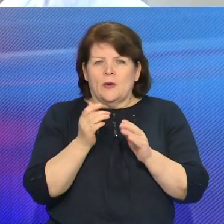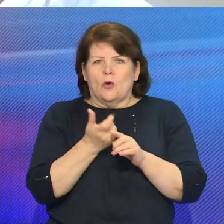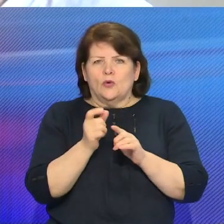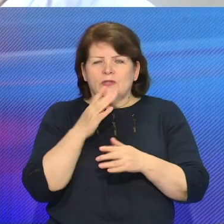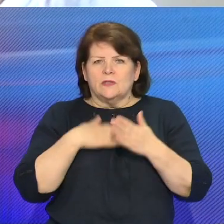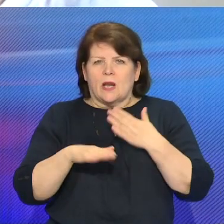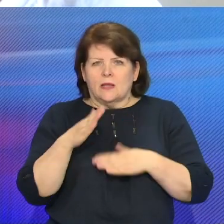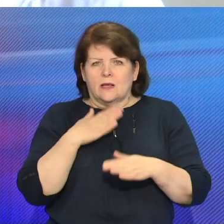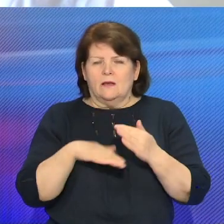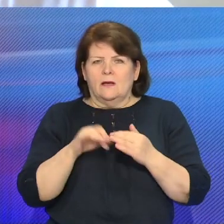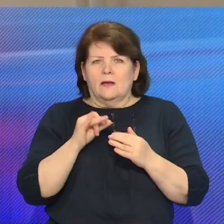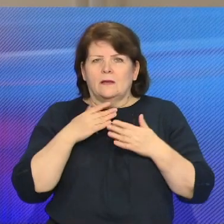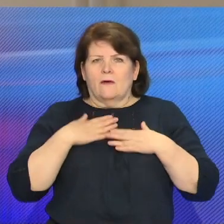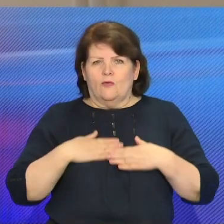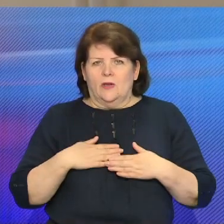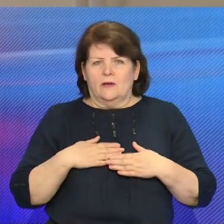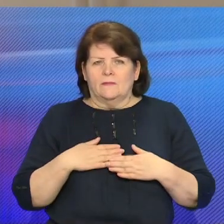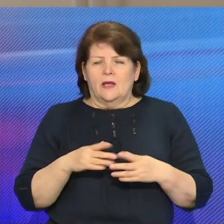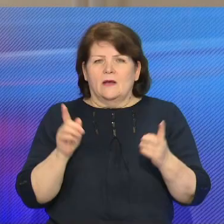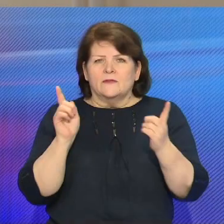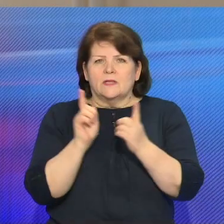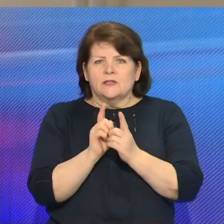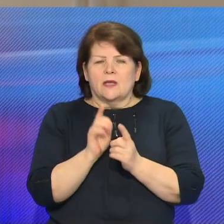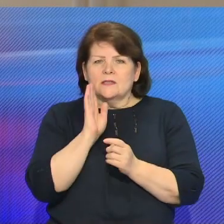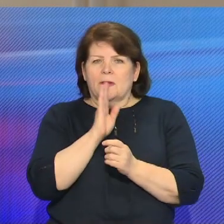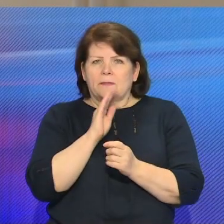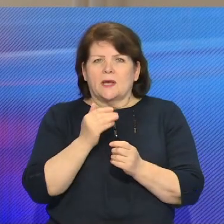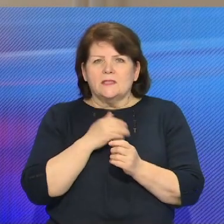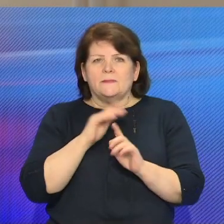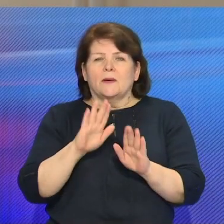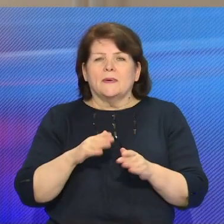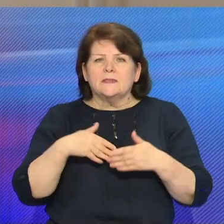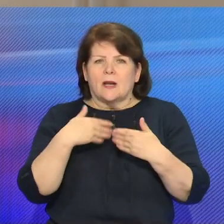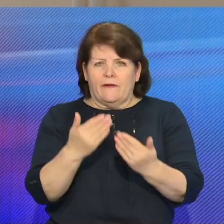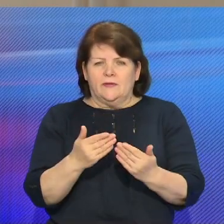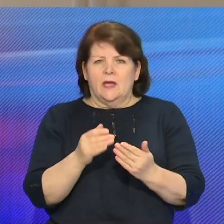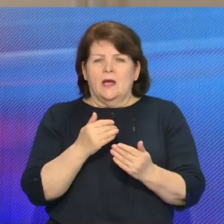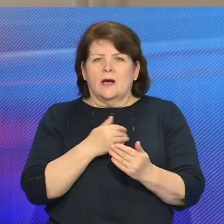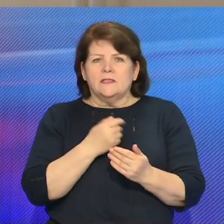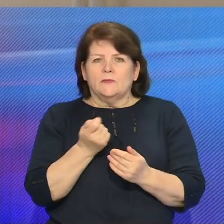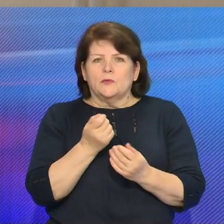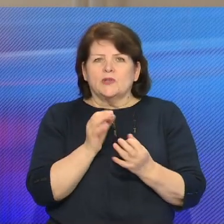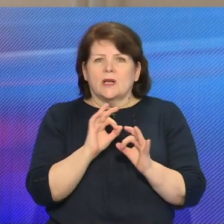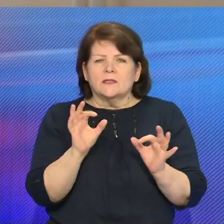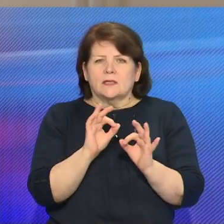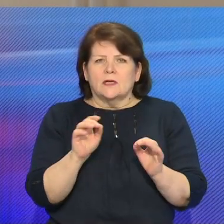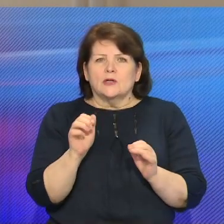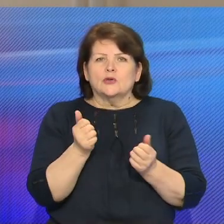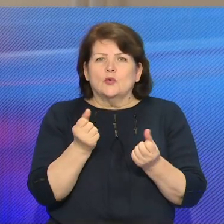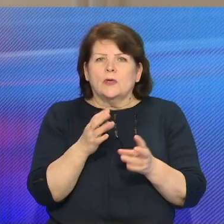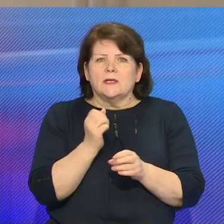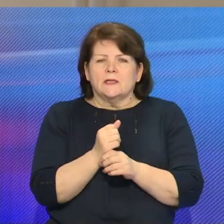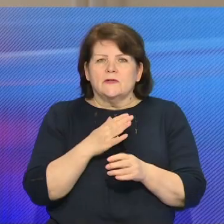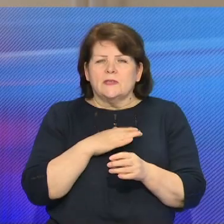рада и довольно. Встречаясь с мамами, мы, конечно, хотим их поздравить, но и хотим им немножко рассказать о том, сколько делается в нашей